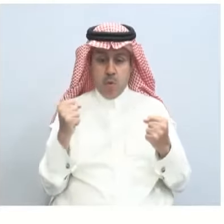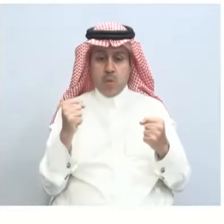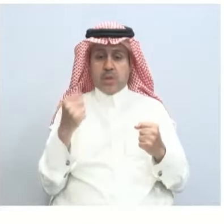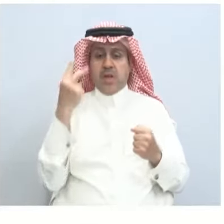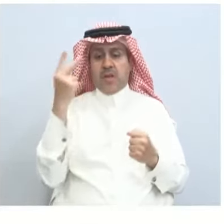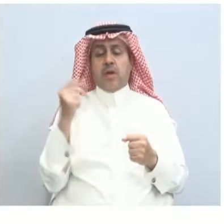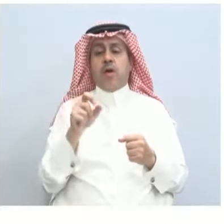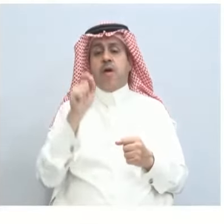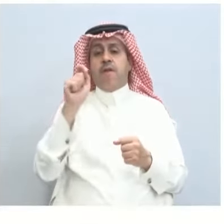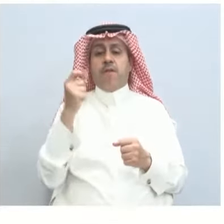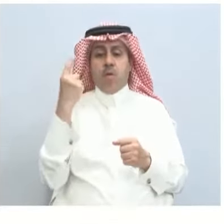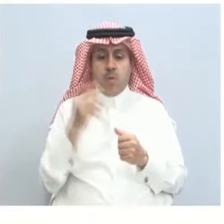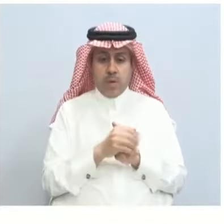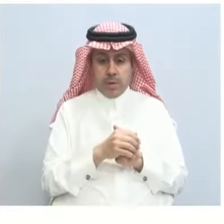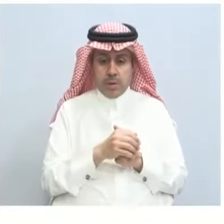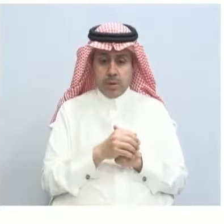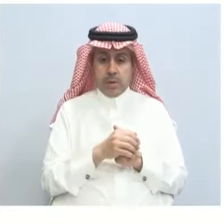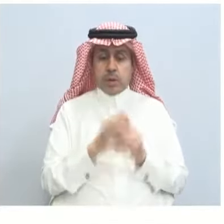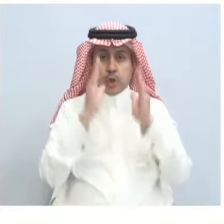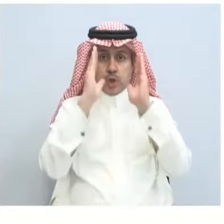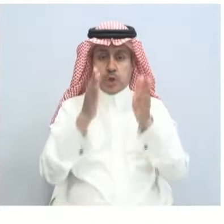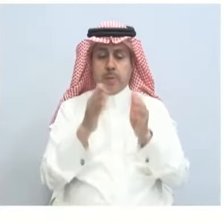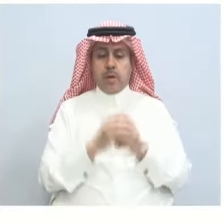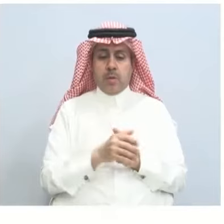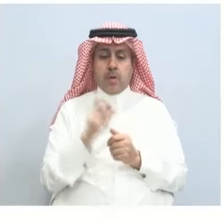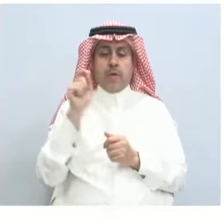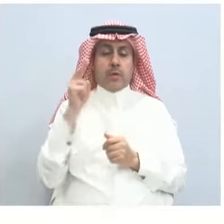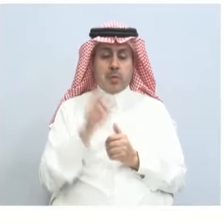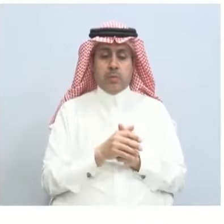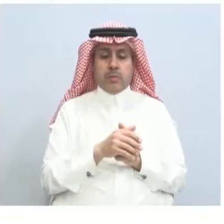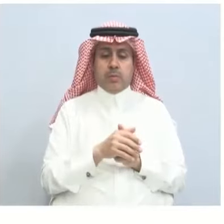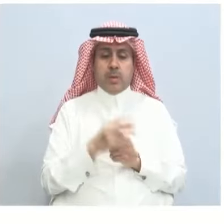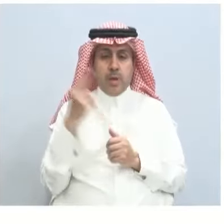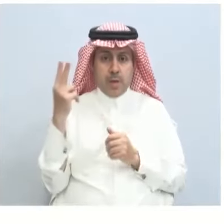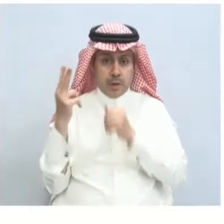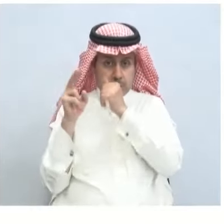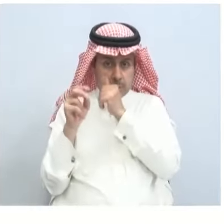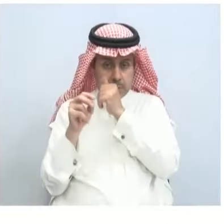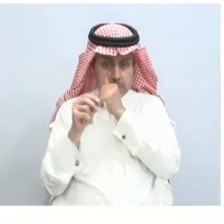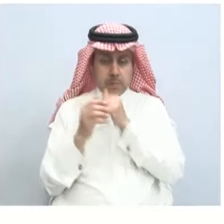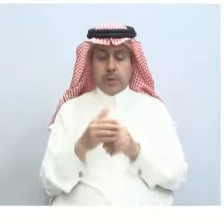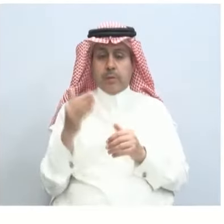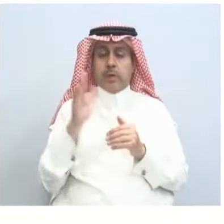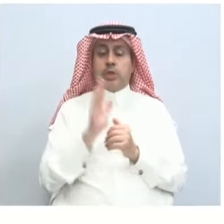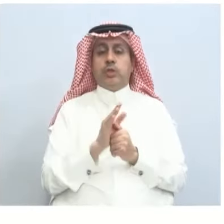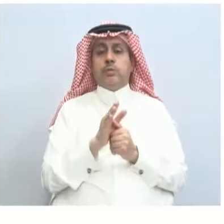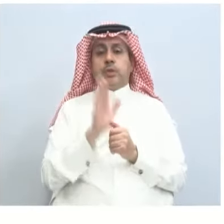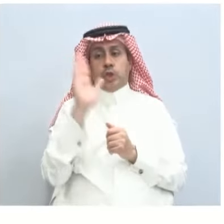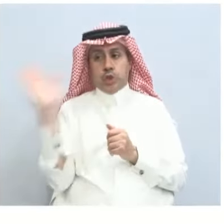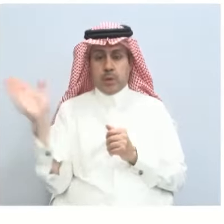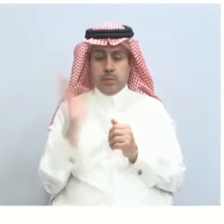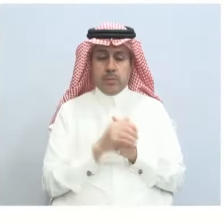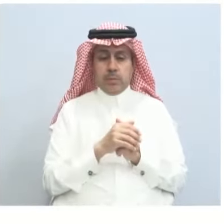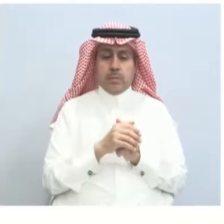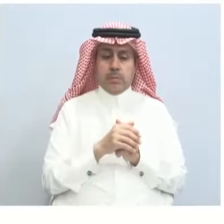اف1 مقدارها 9 نيوتن في اتجاه الشمال واف 2 ومقدارها 12 نيوتن في اتجاه الشرق اوجد مقدار